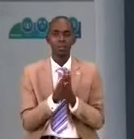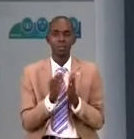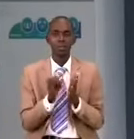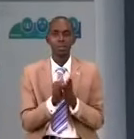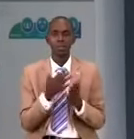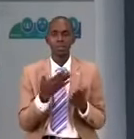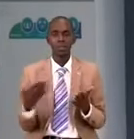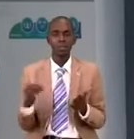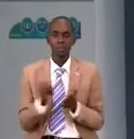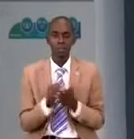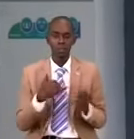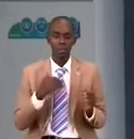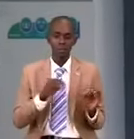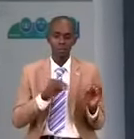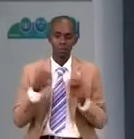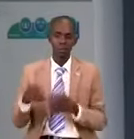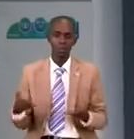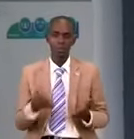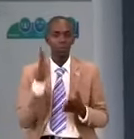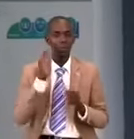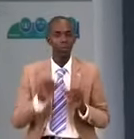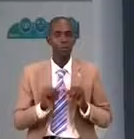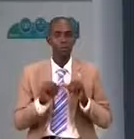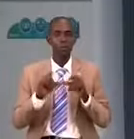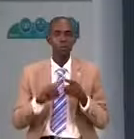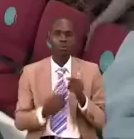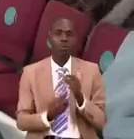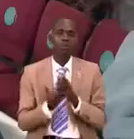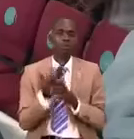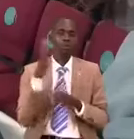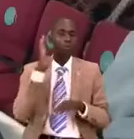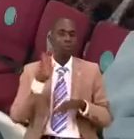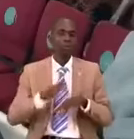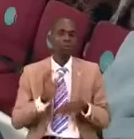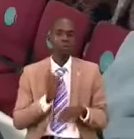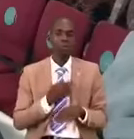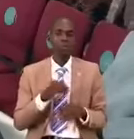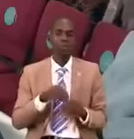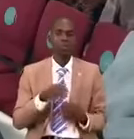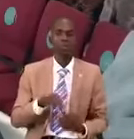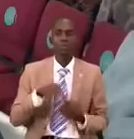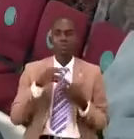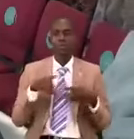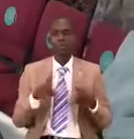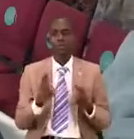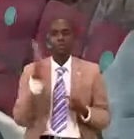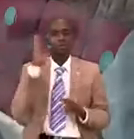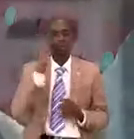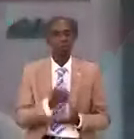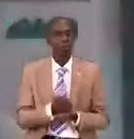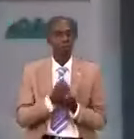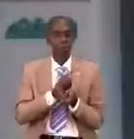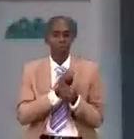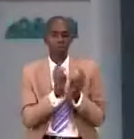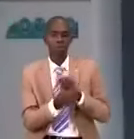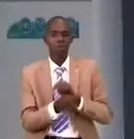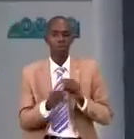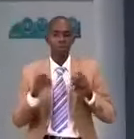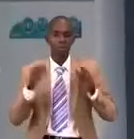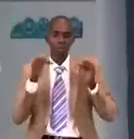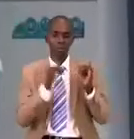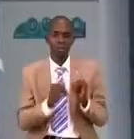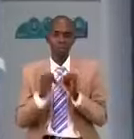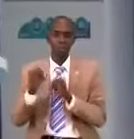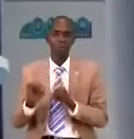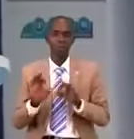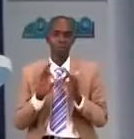et nous aide à être transformés individuellement nos familles dans nos nations grâce à Dieu et